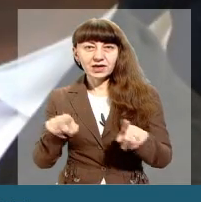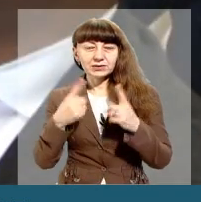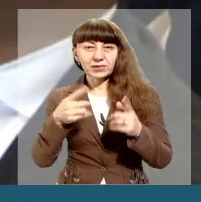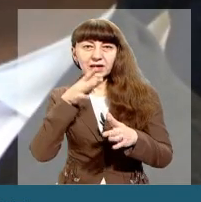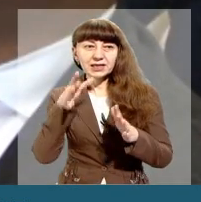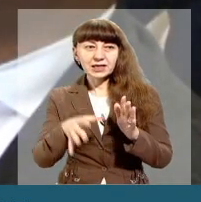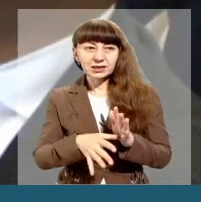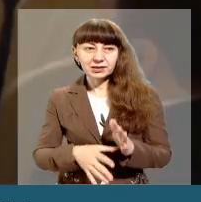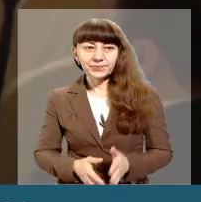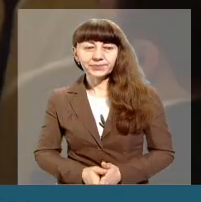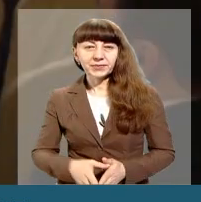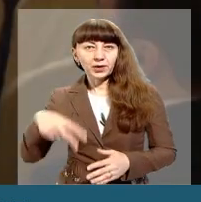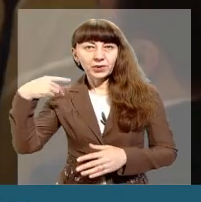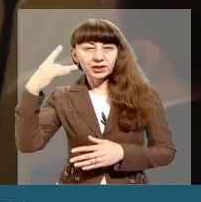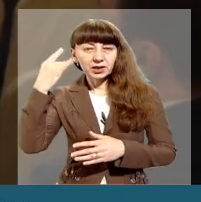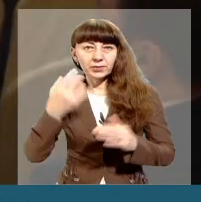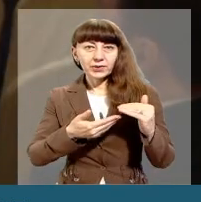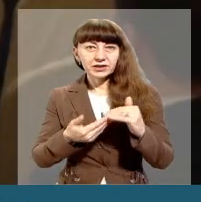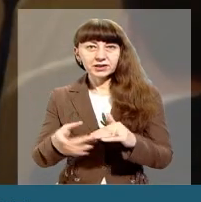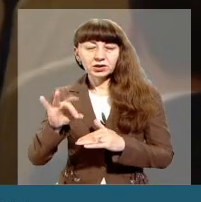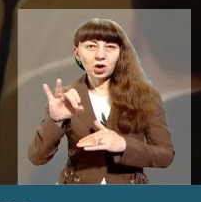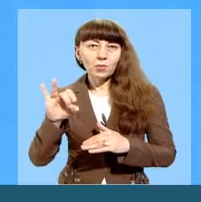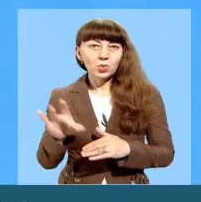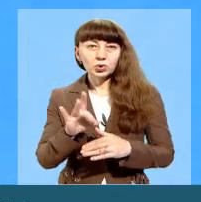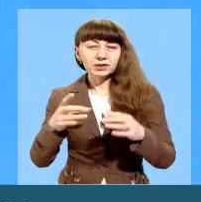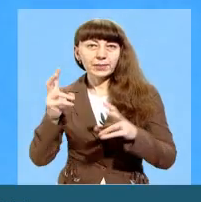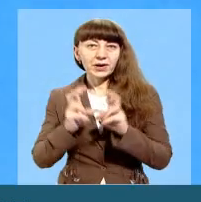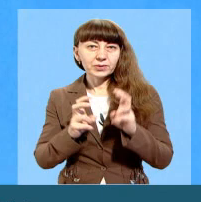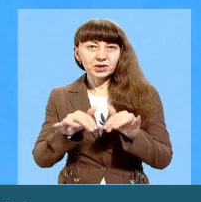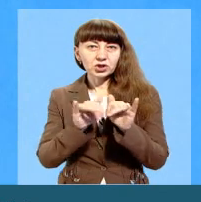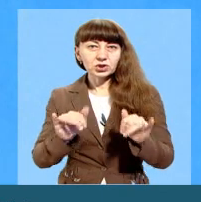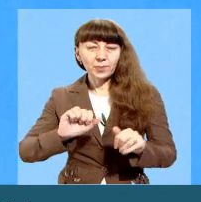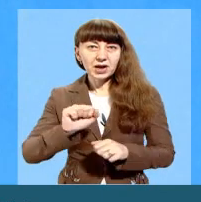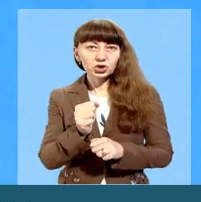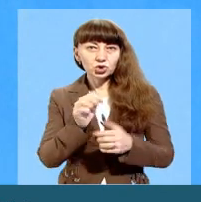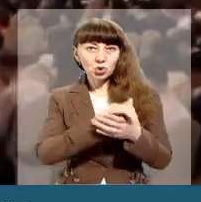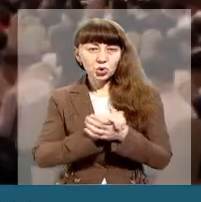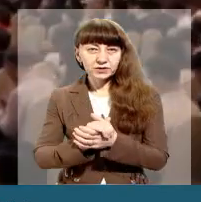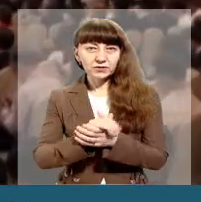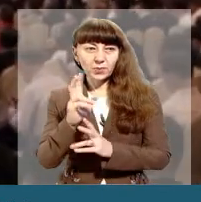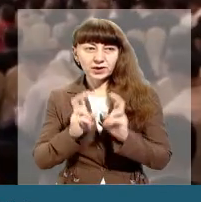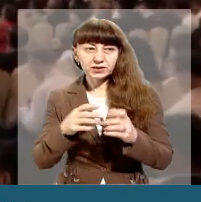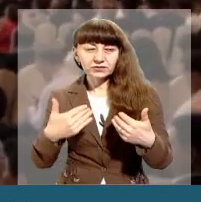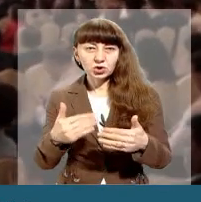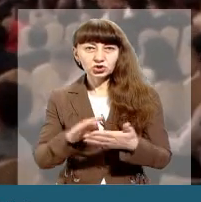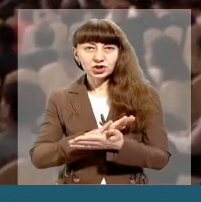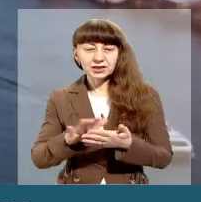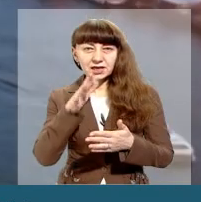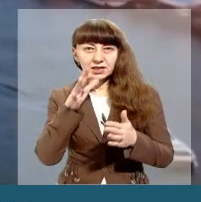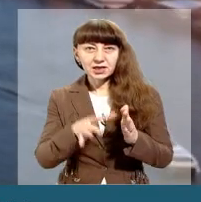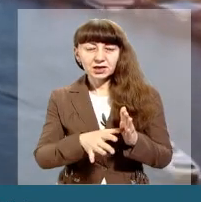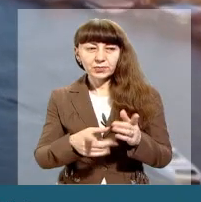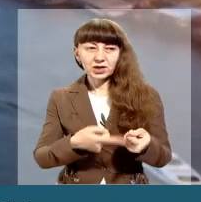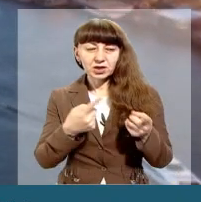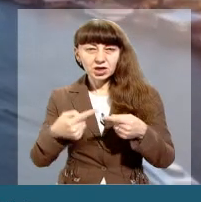возобновляемой энергии. Глава государства призвал сингапурские компании к расширению партнерства, производству экологически чистой энергии,